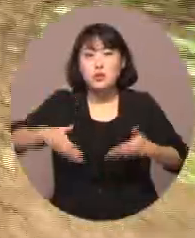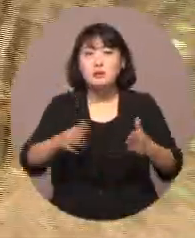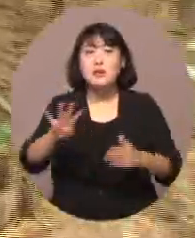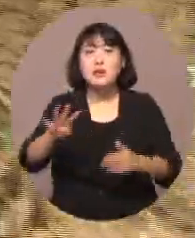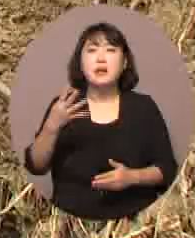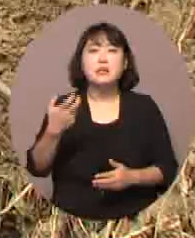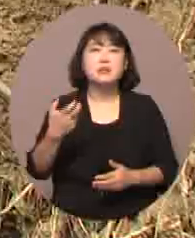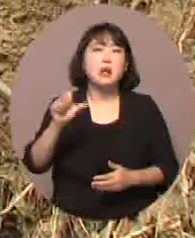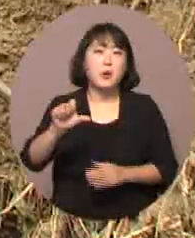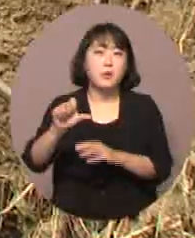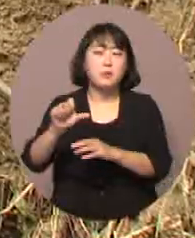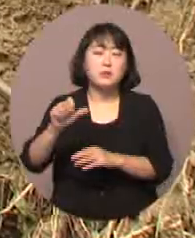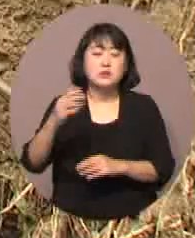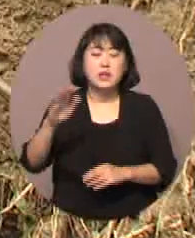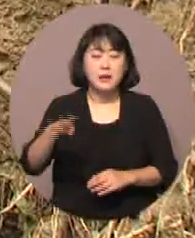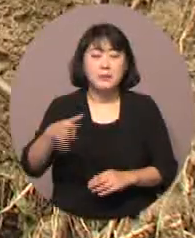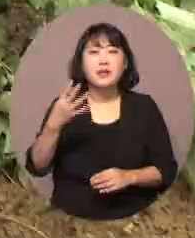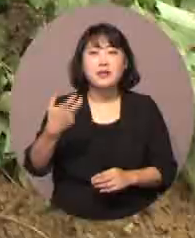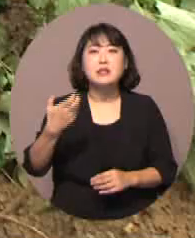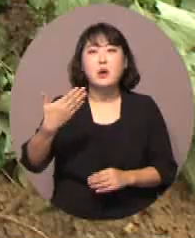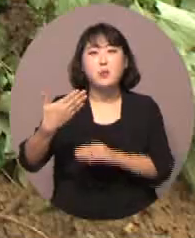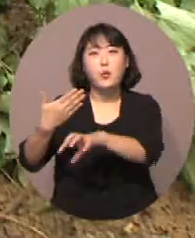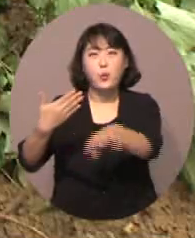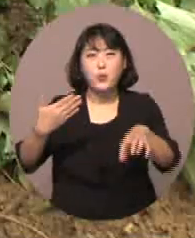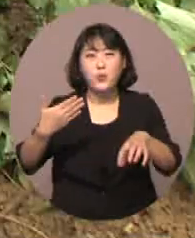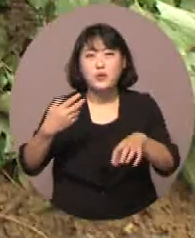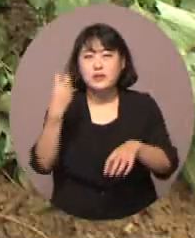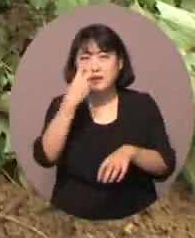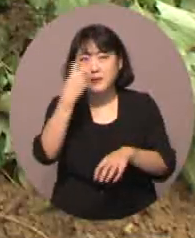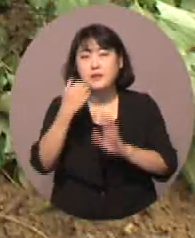아홉 곳을 대상으로 예찰 활동을